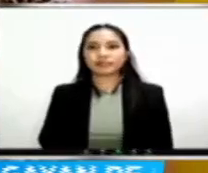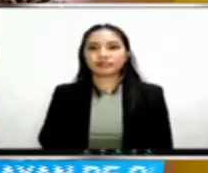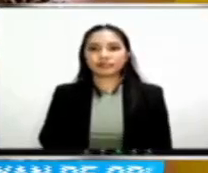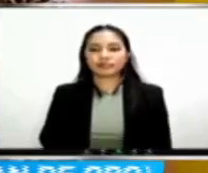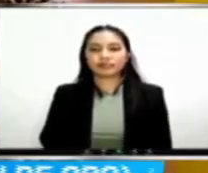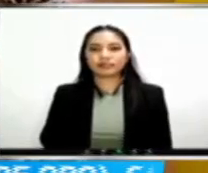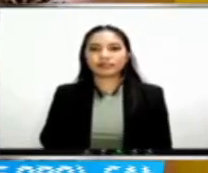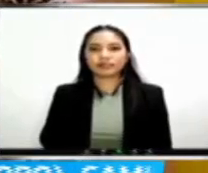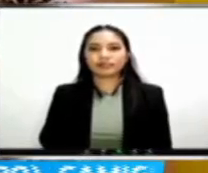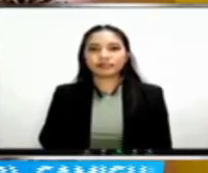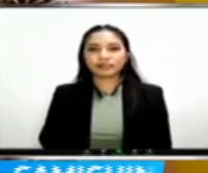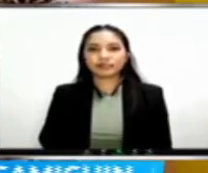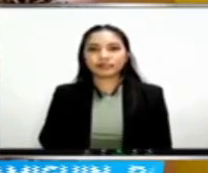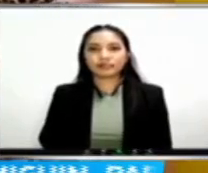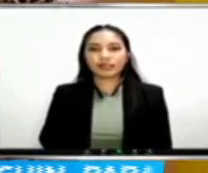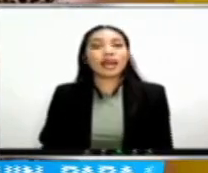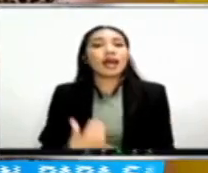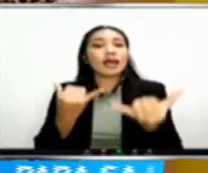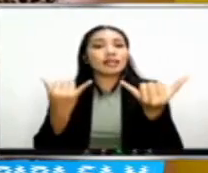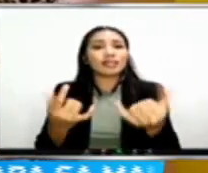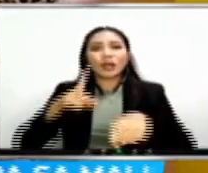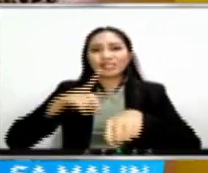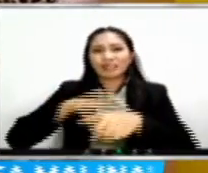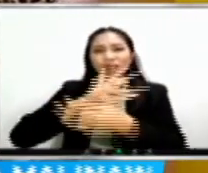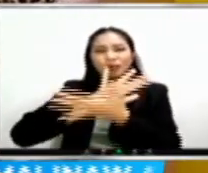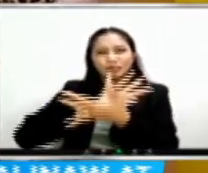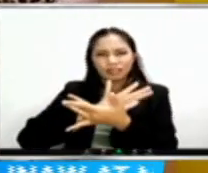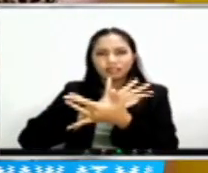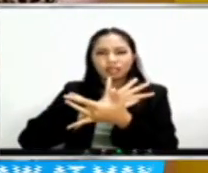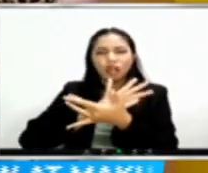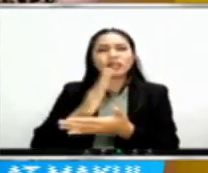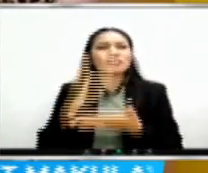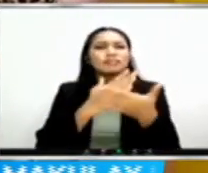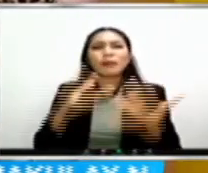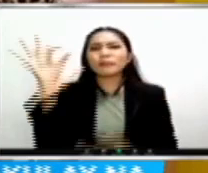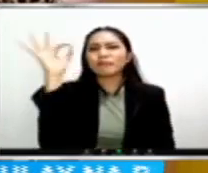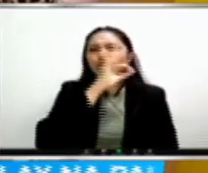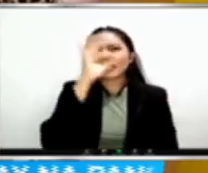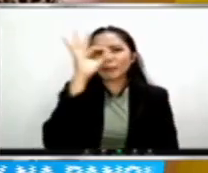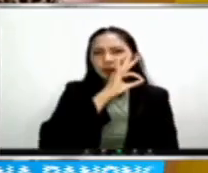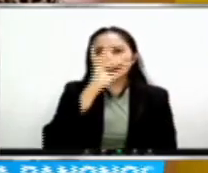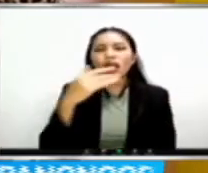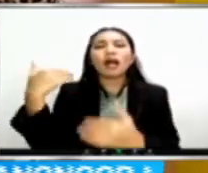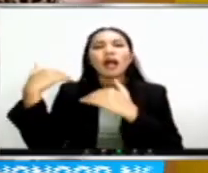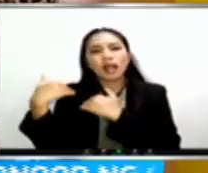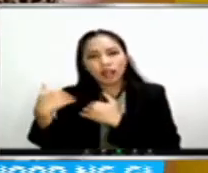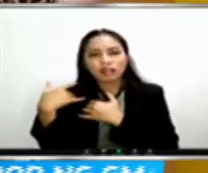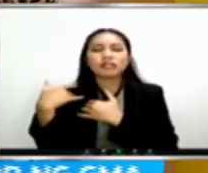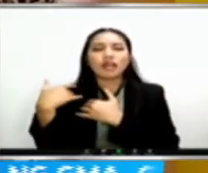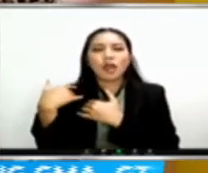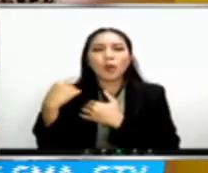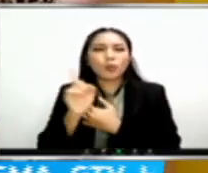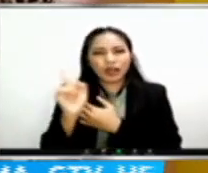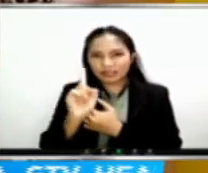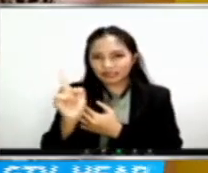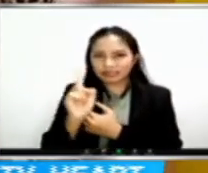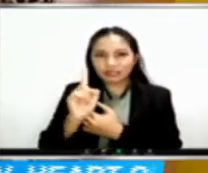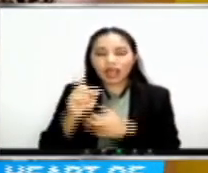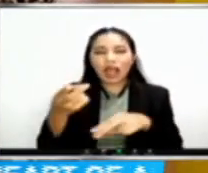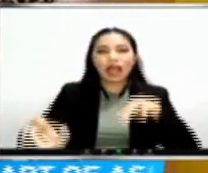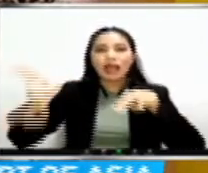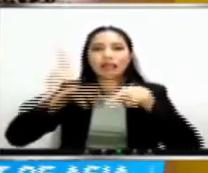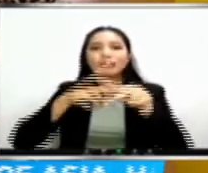Sa gitna ng pandemic, dagdag pasakit sa ilan nating kababayan ang taas presyo ng ilang bilihin, gaya po ng asukal at